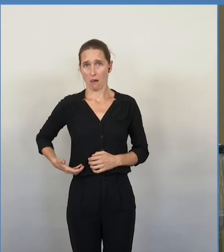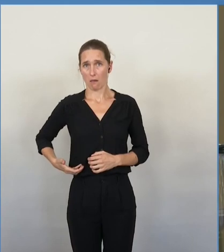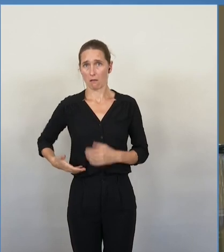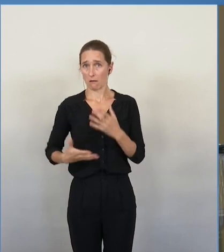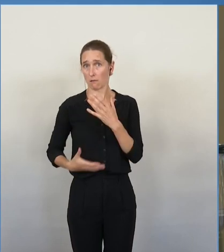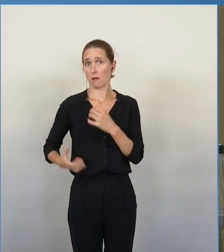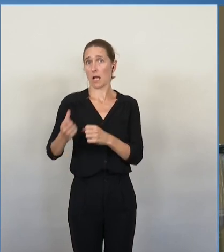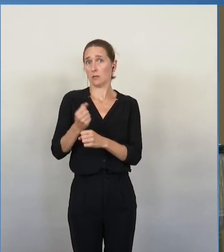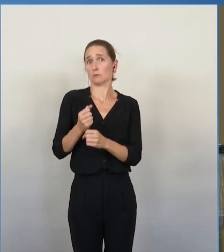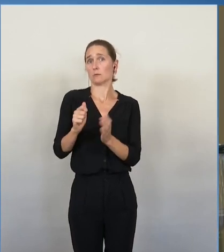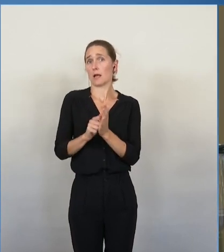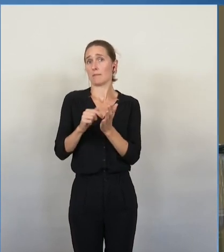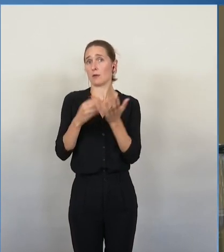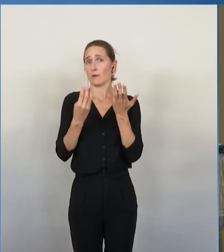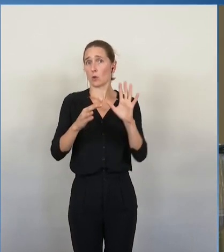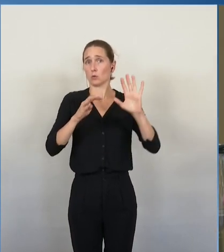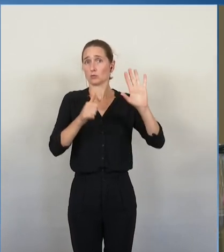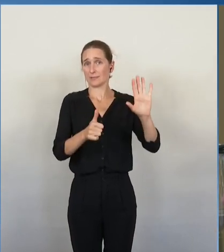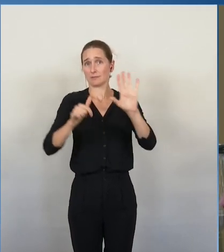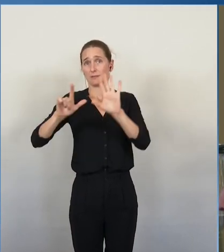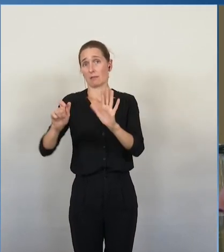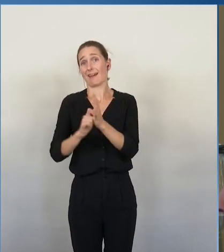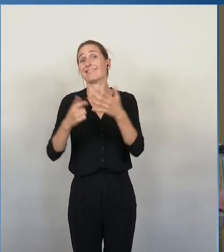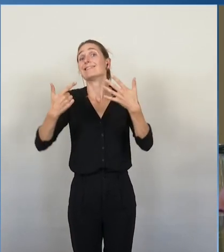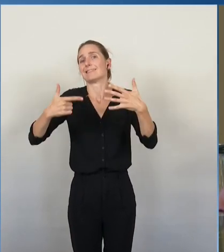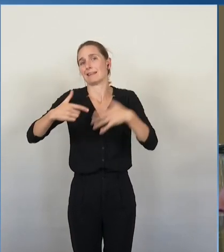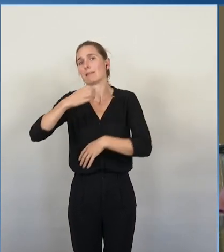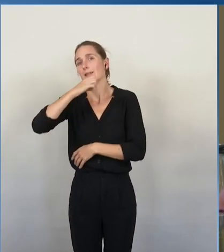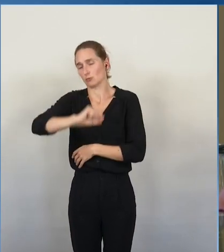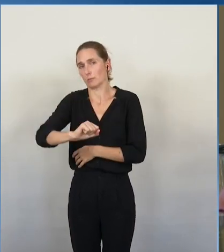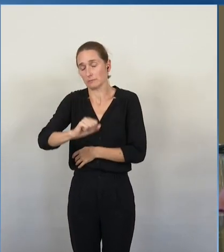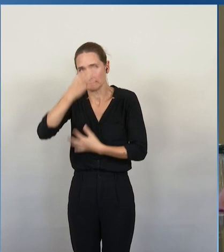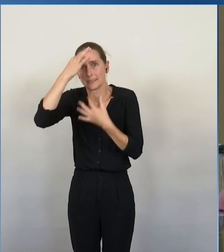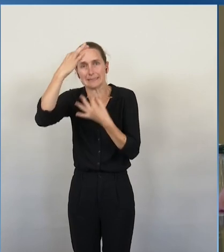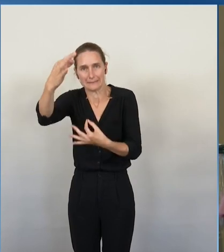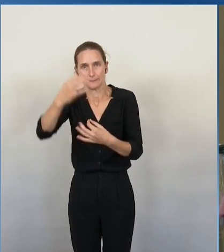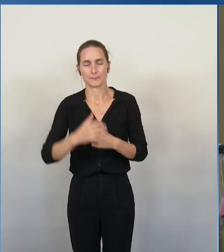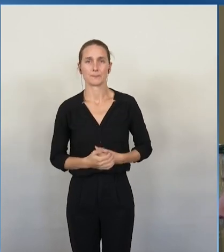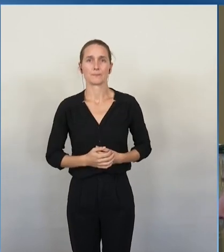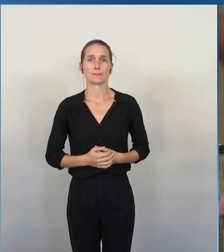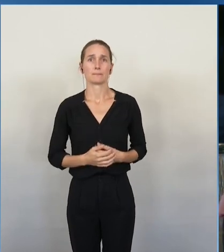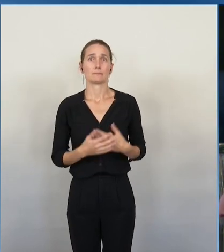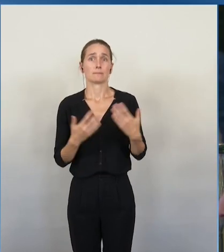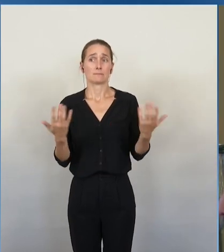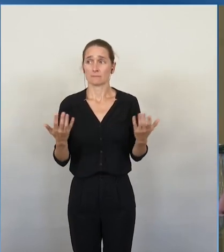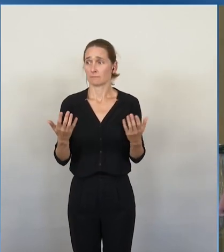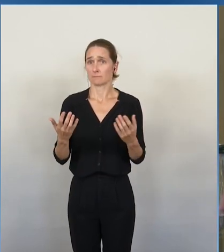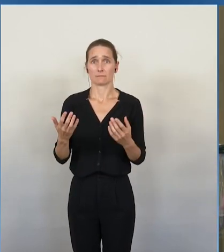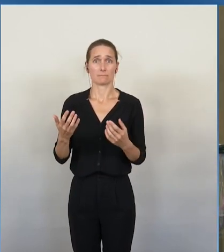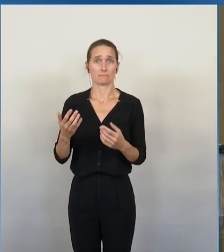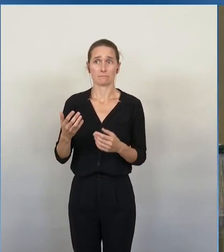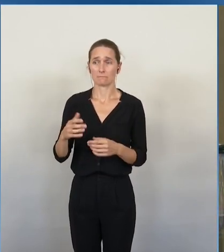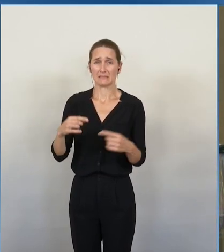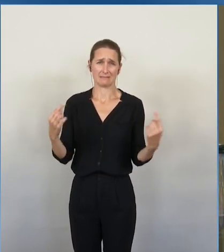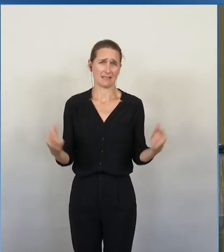en 1967 le 17 décembre et cetera exactement pardon et que des centaines et des centaines donc de